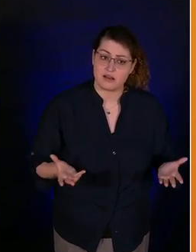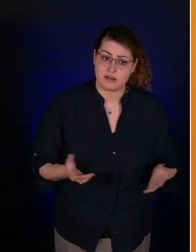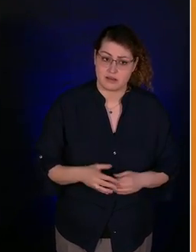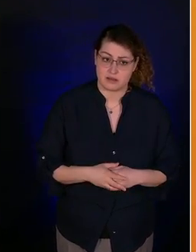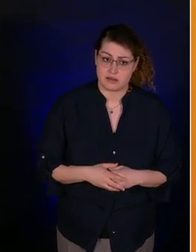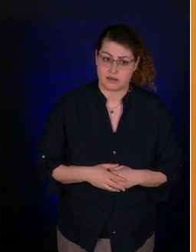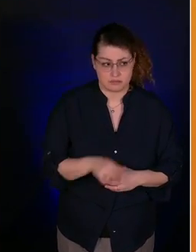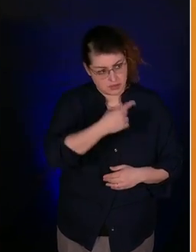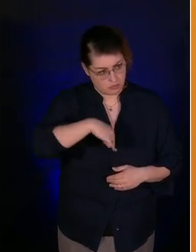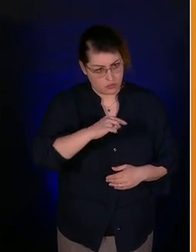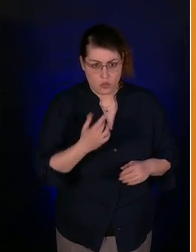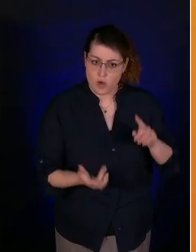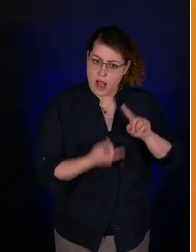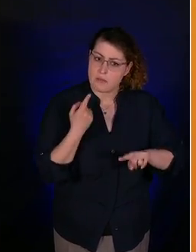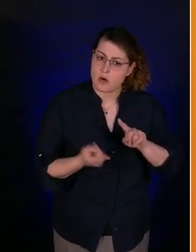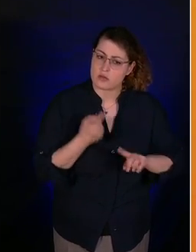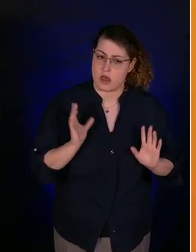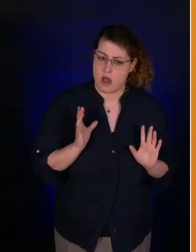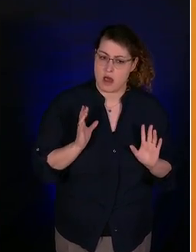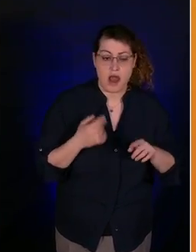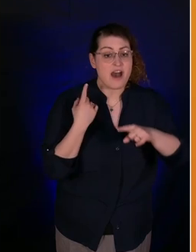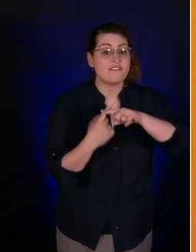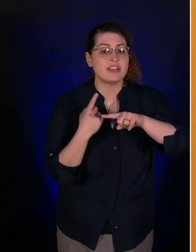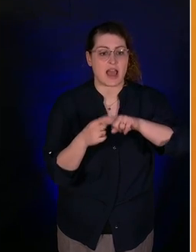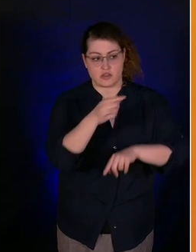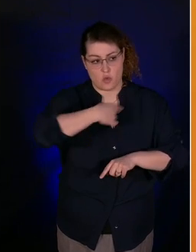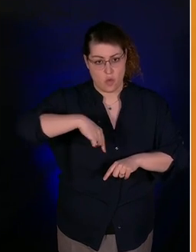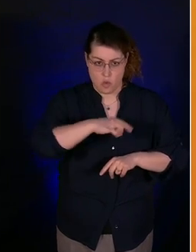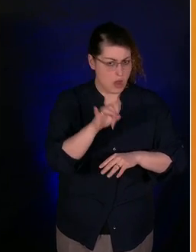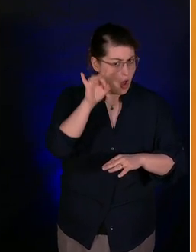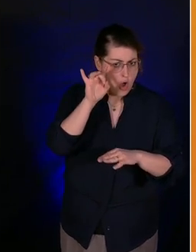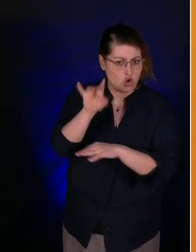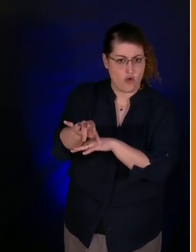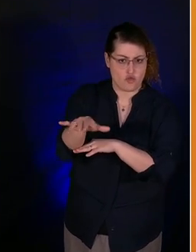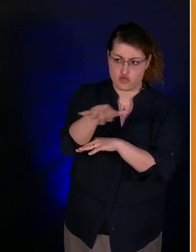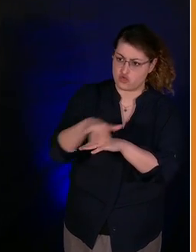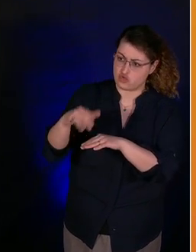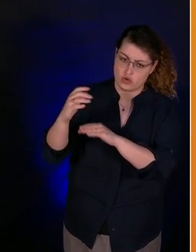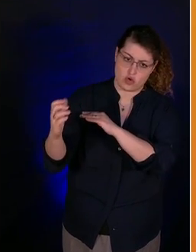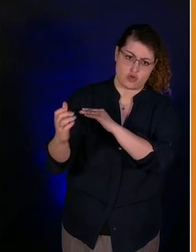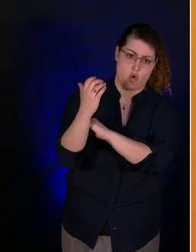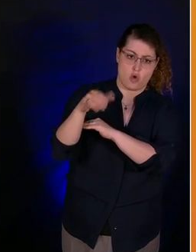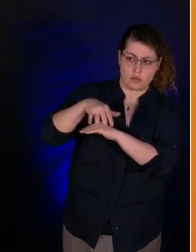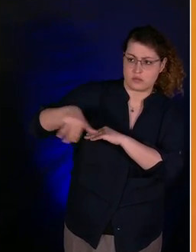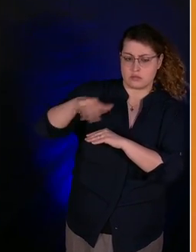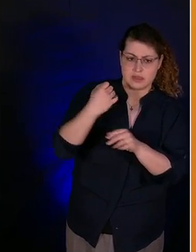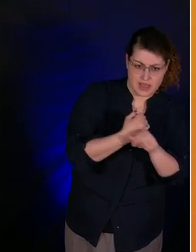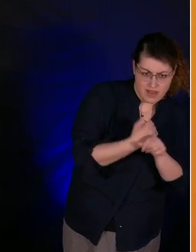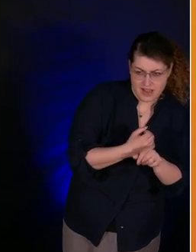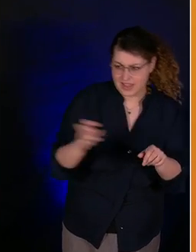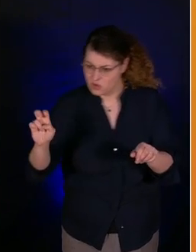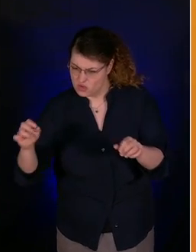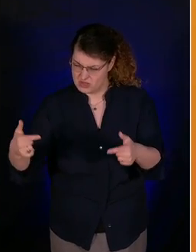Et nous y tenons. Notre fédération refuse l'opposition entre le travail et